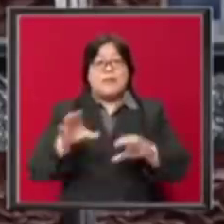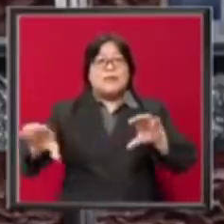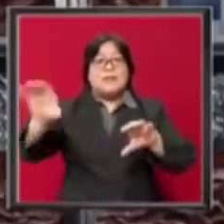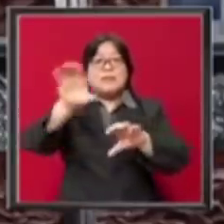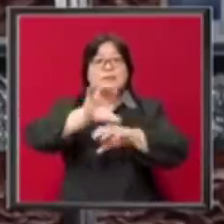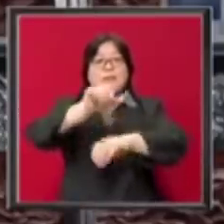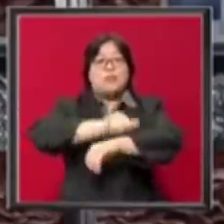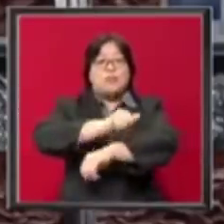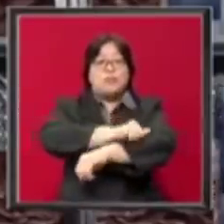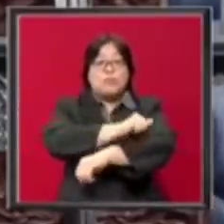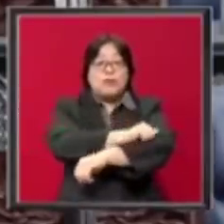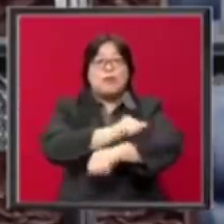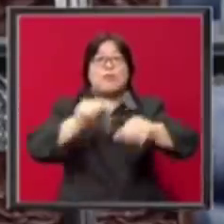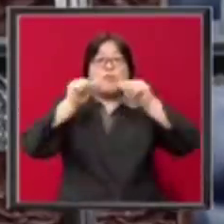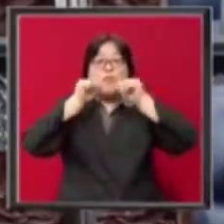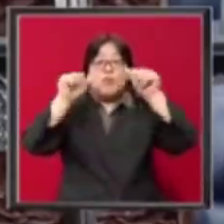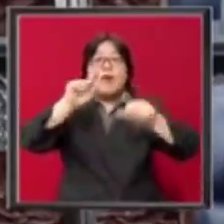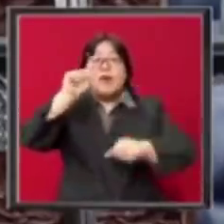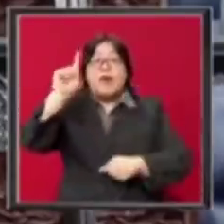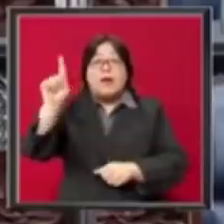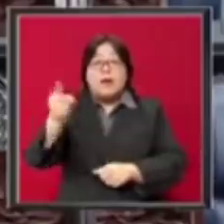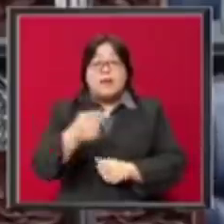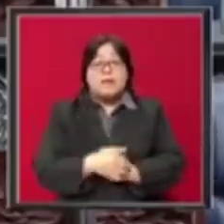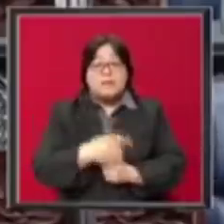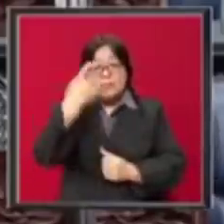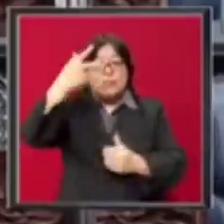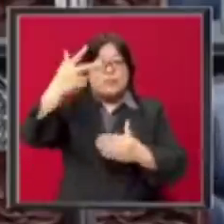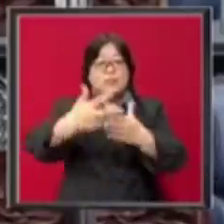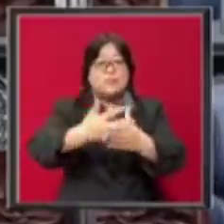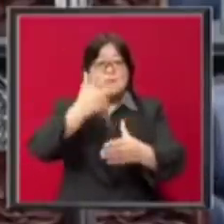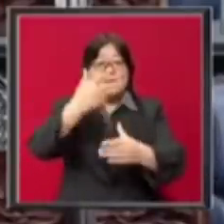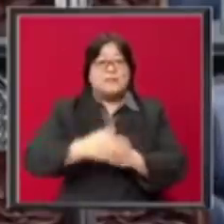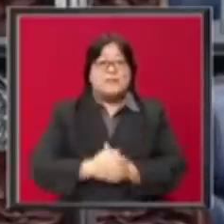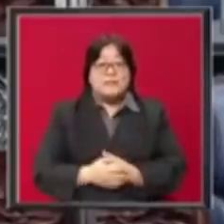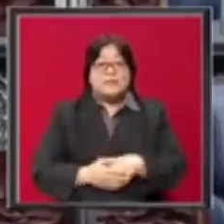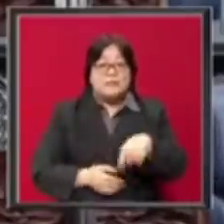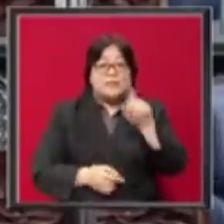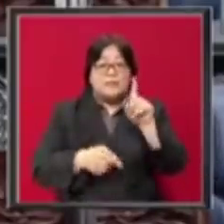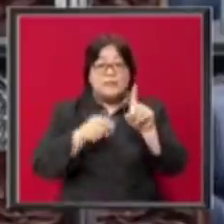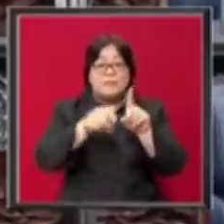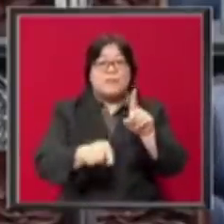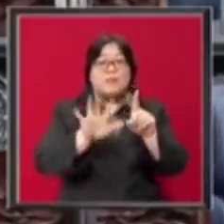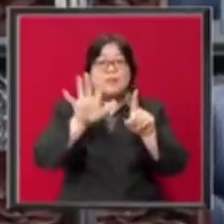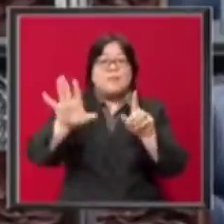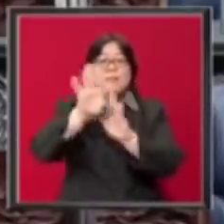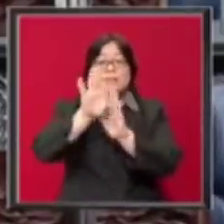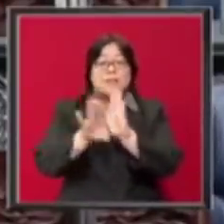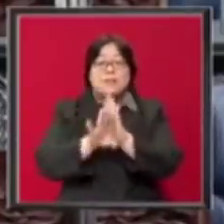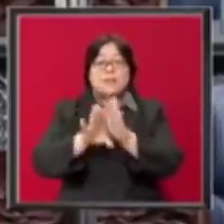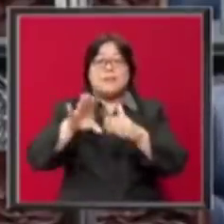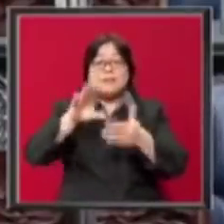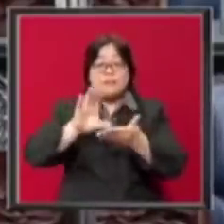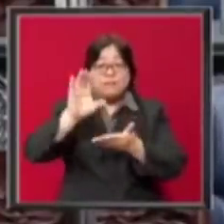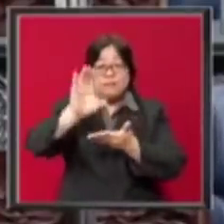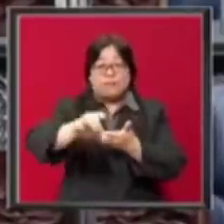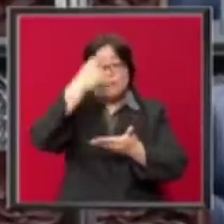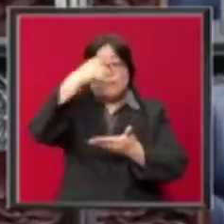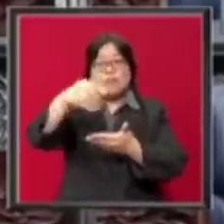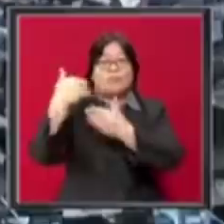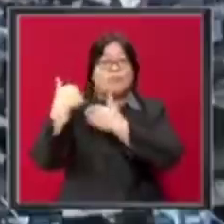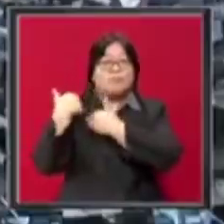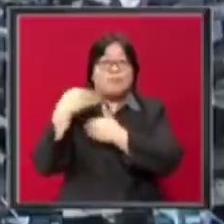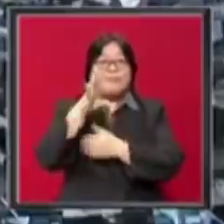subsidi upah yang diumumkan hanya bagi tempoh 3 bulan dengan 1.5 bilion ringgit diperuntukkan bagi